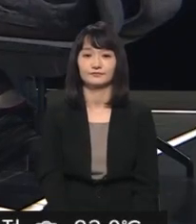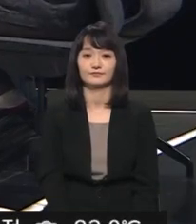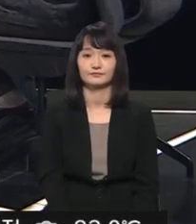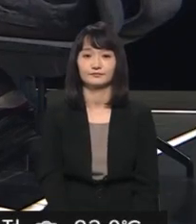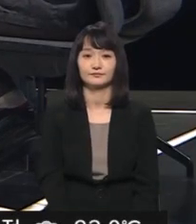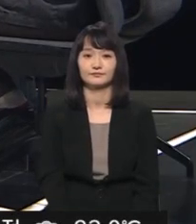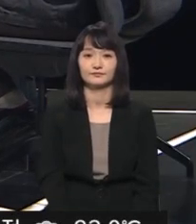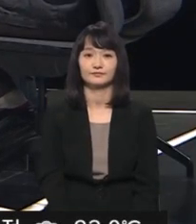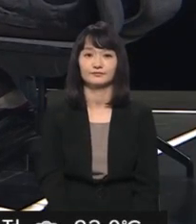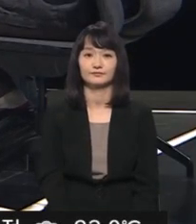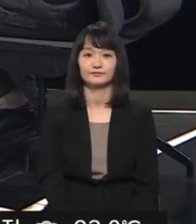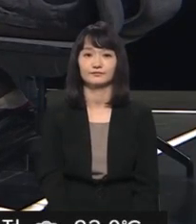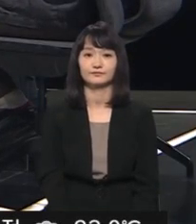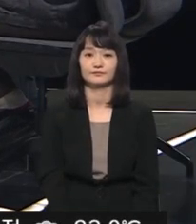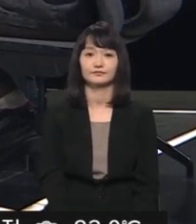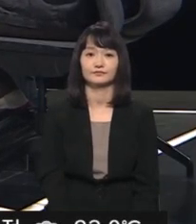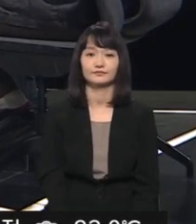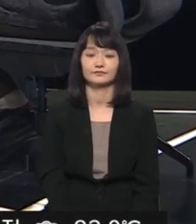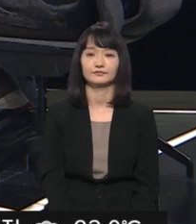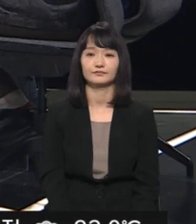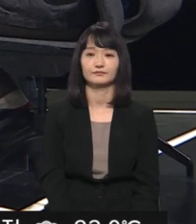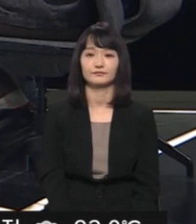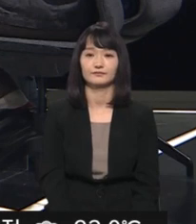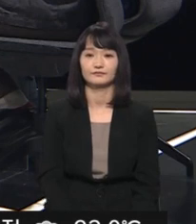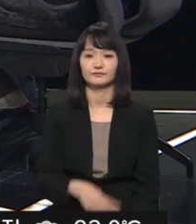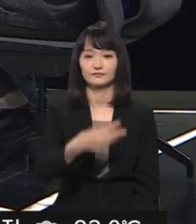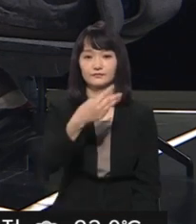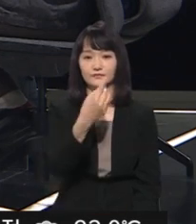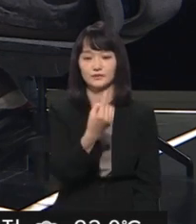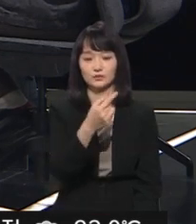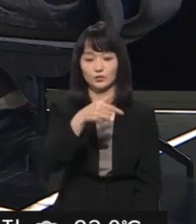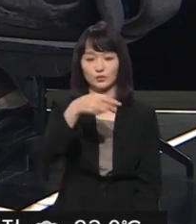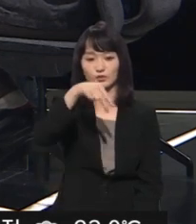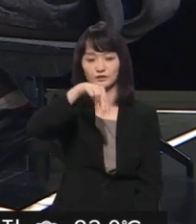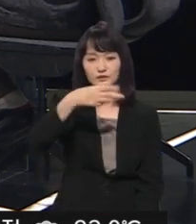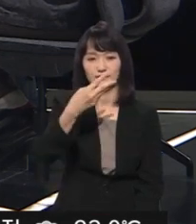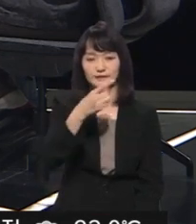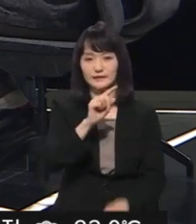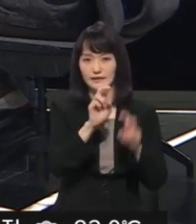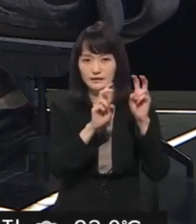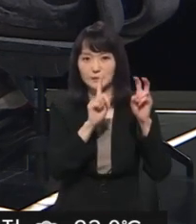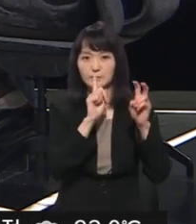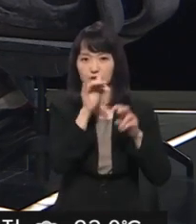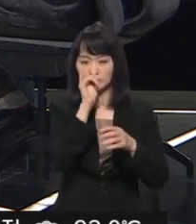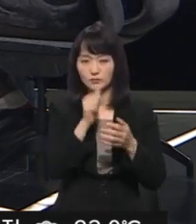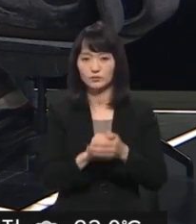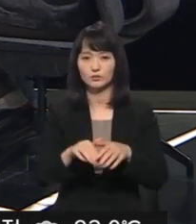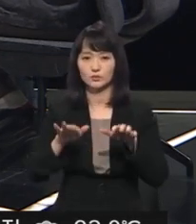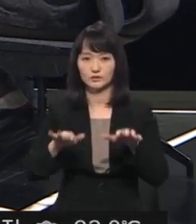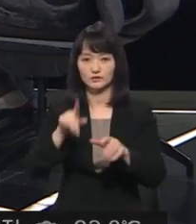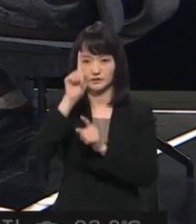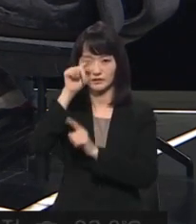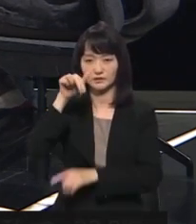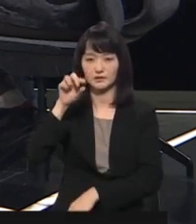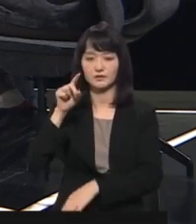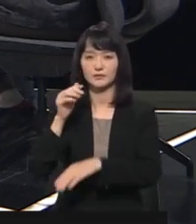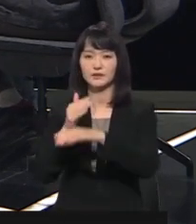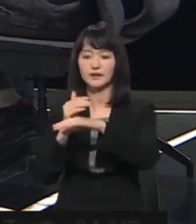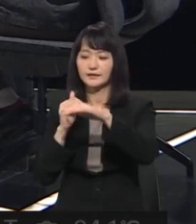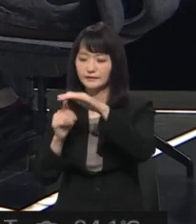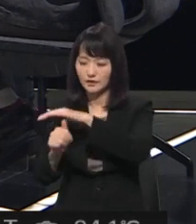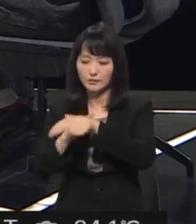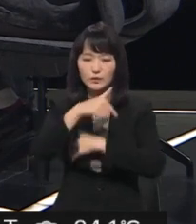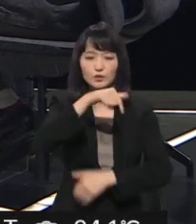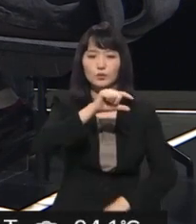예 어 되게 로스타 이 얘기도 있고 그다음에 오늘 이제 이재명 민주당 당 대표와 권성동